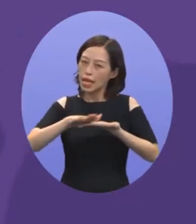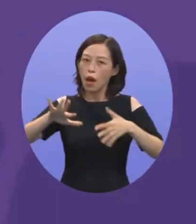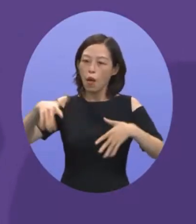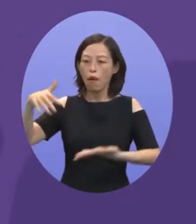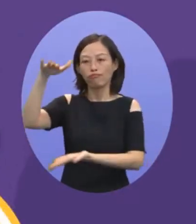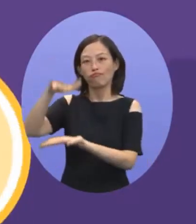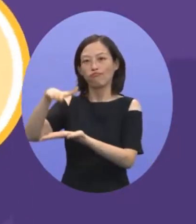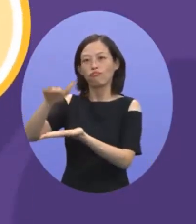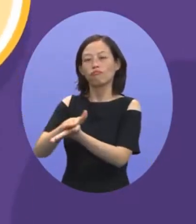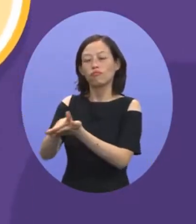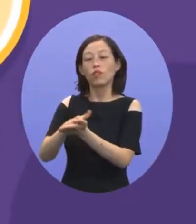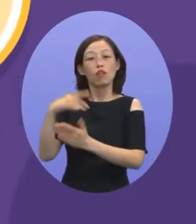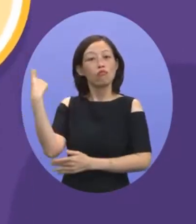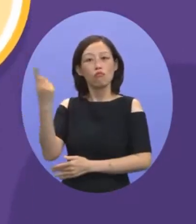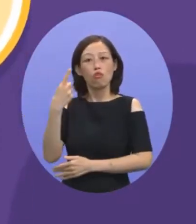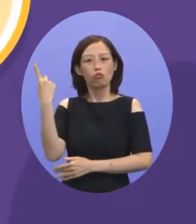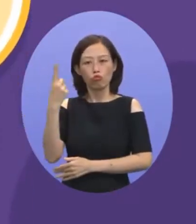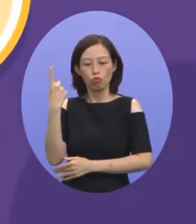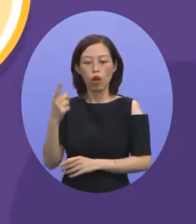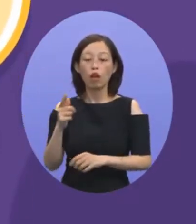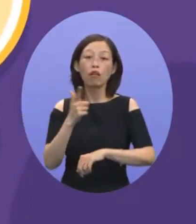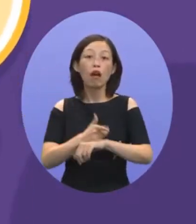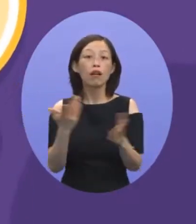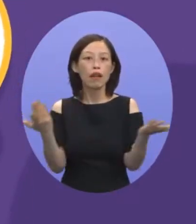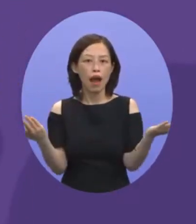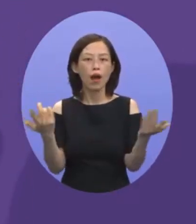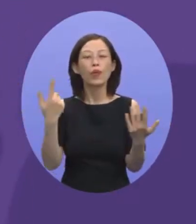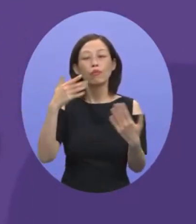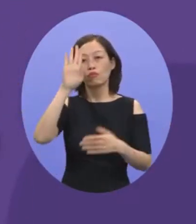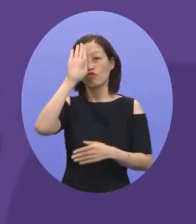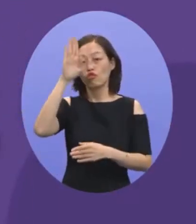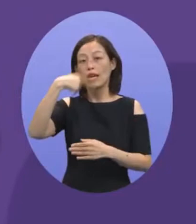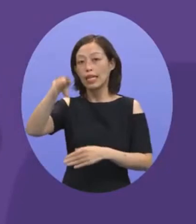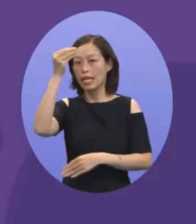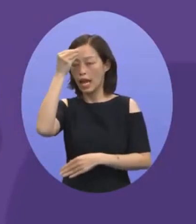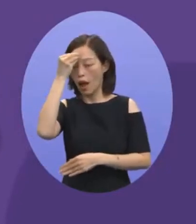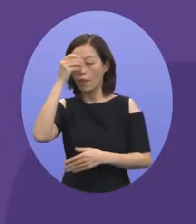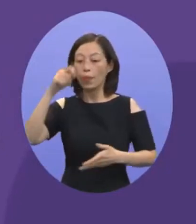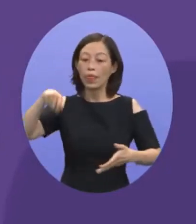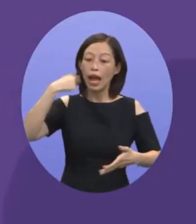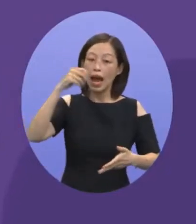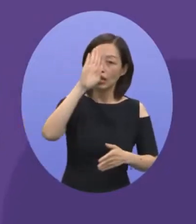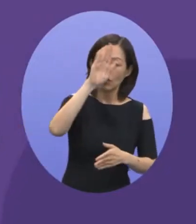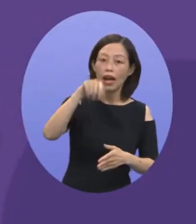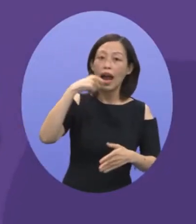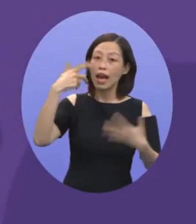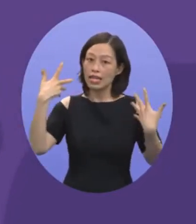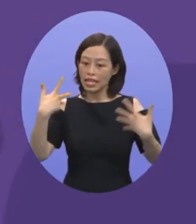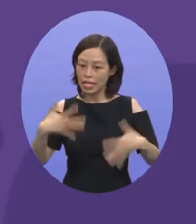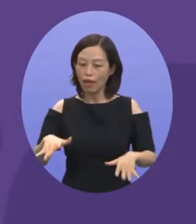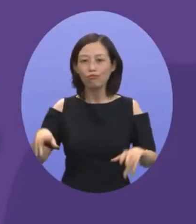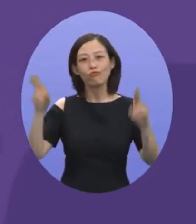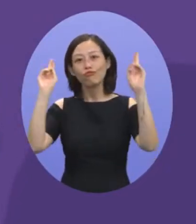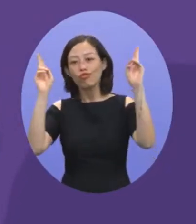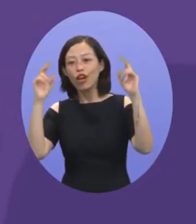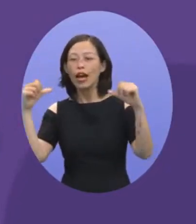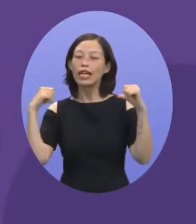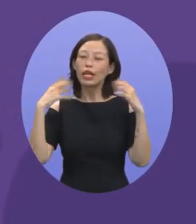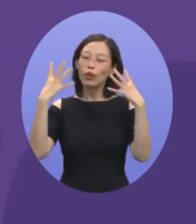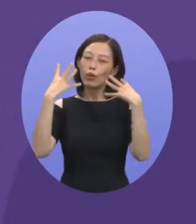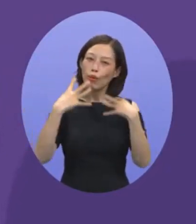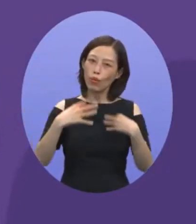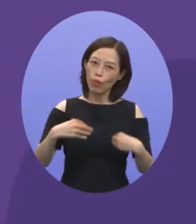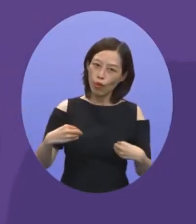phòng hoặc dung dịch rửa tay khô thường xuyên và các thời điểm trước khi vào lớp, trước và sau khi ăn, sau khi ra chơi, nghỉ giữa